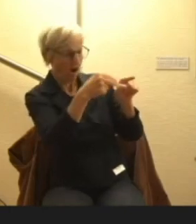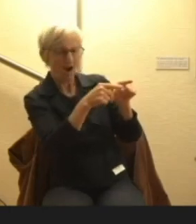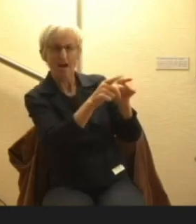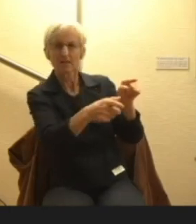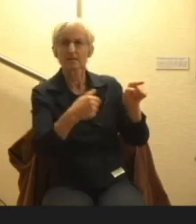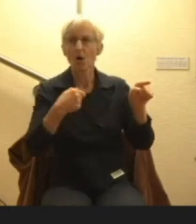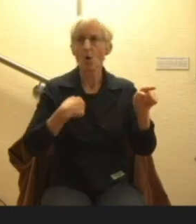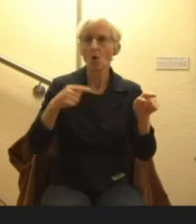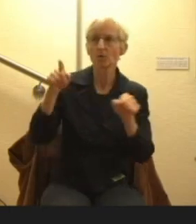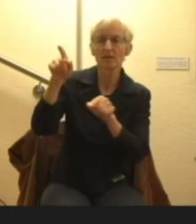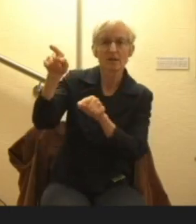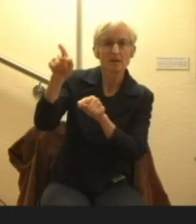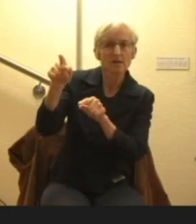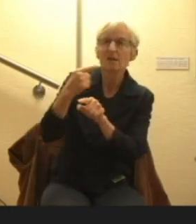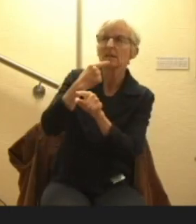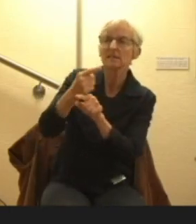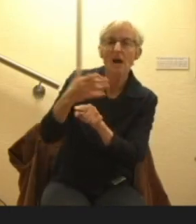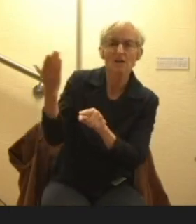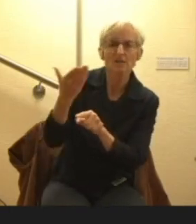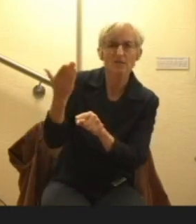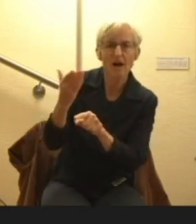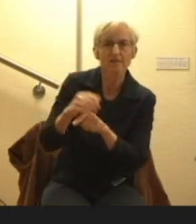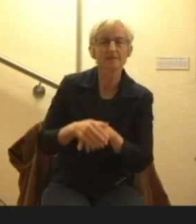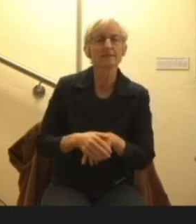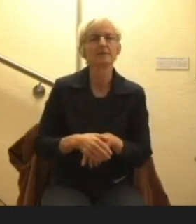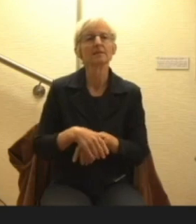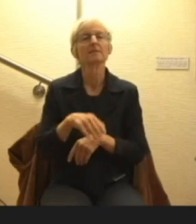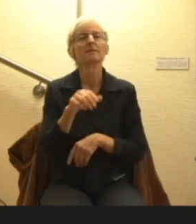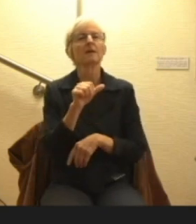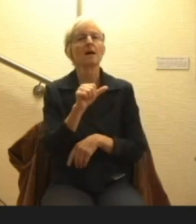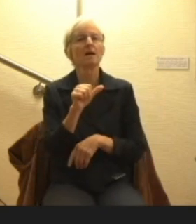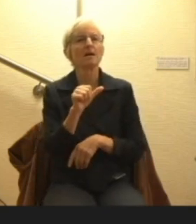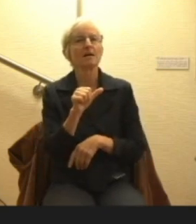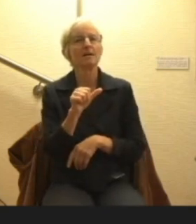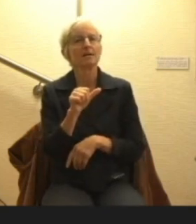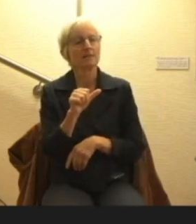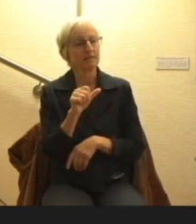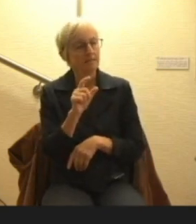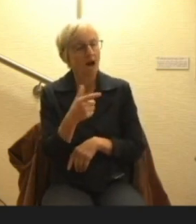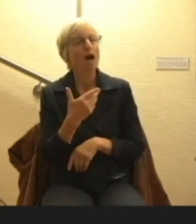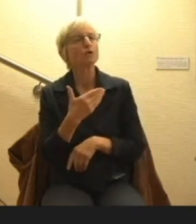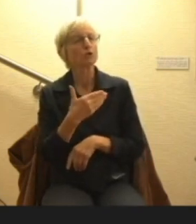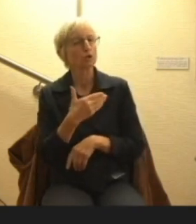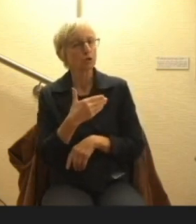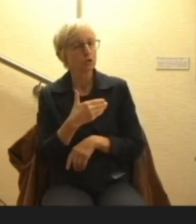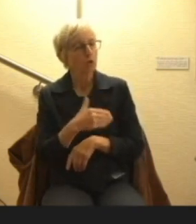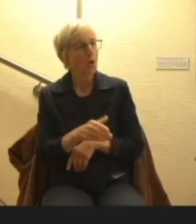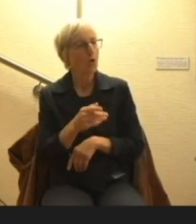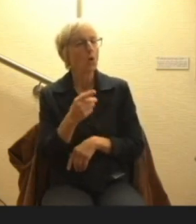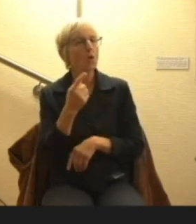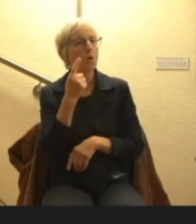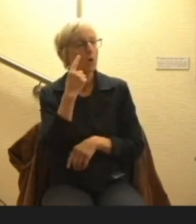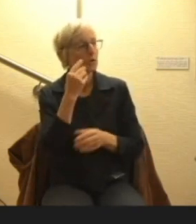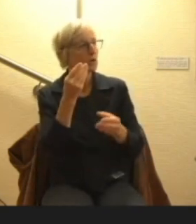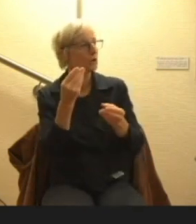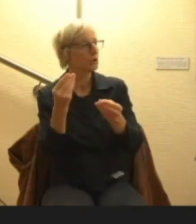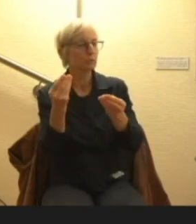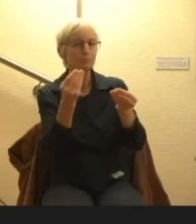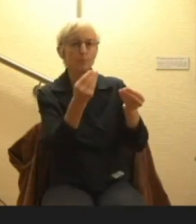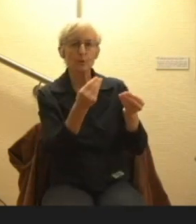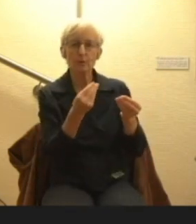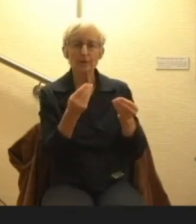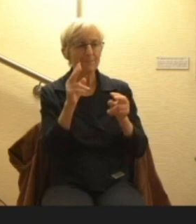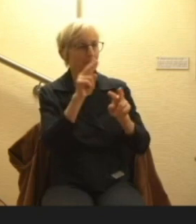Ja, und eine andere Sache, die ich schon auch wahrgenommen habe, die ist, dass aus meiner Beobachtung jetzt im medialen